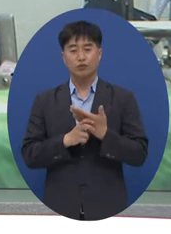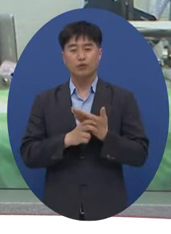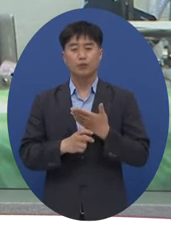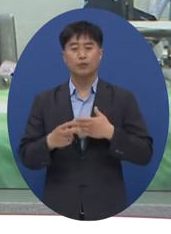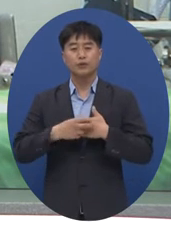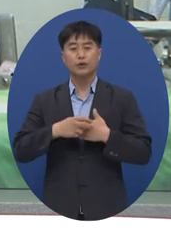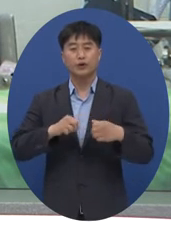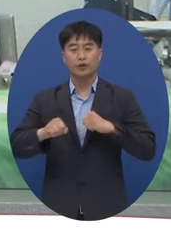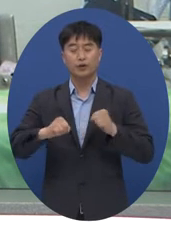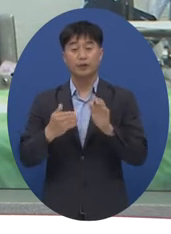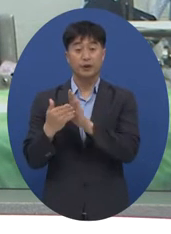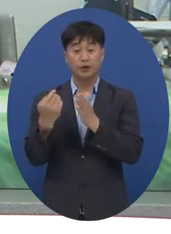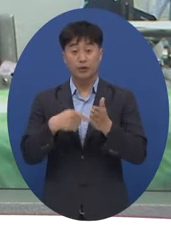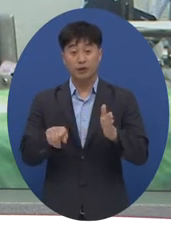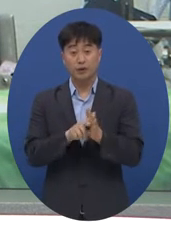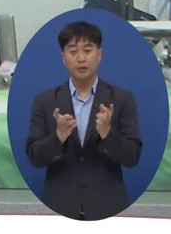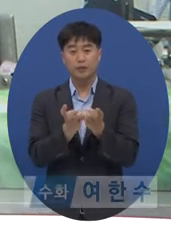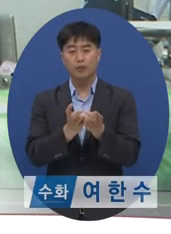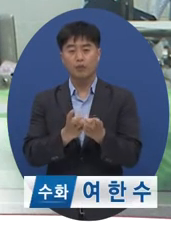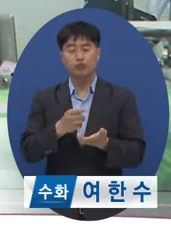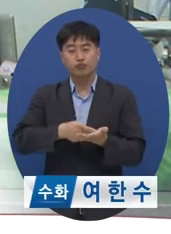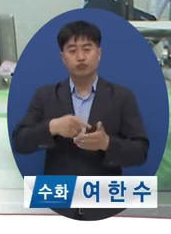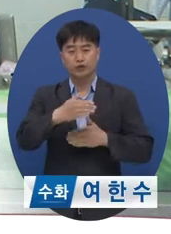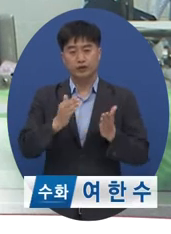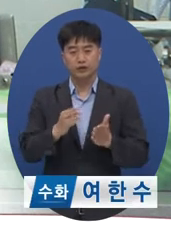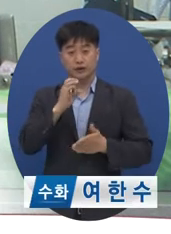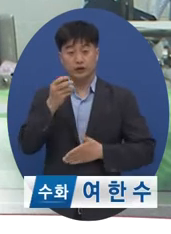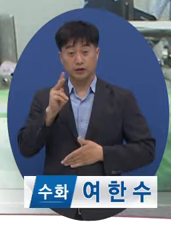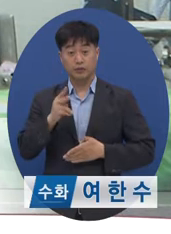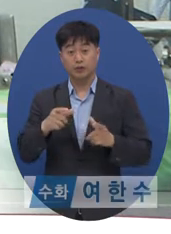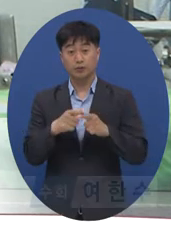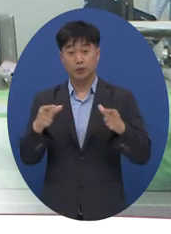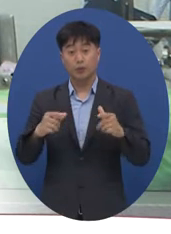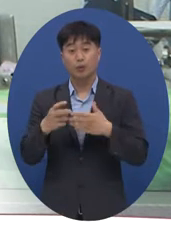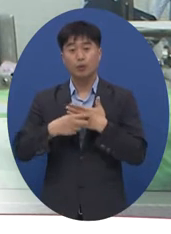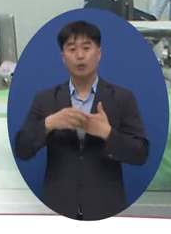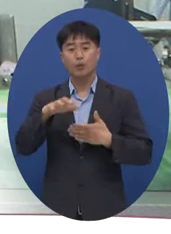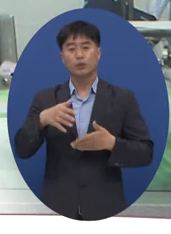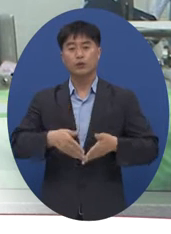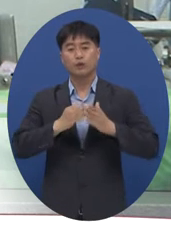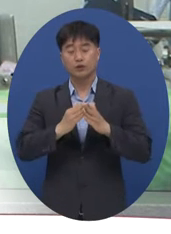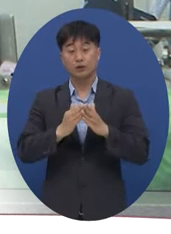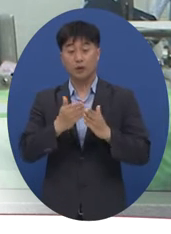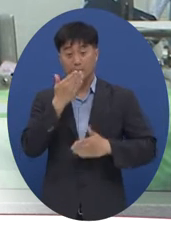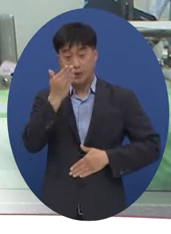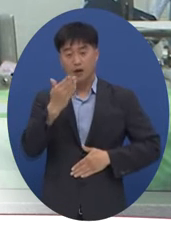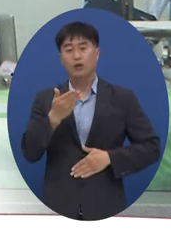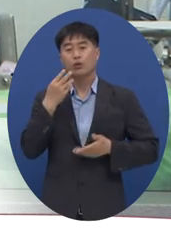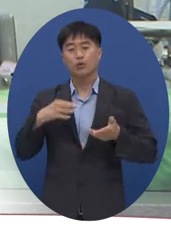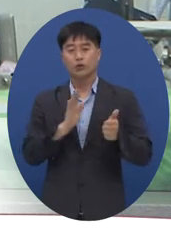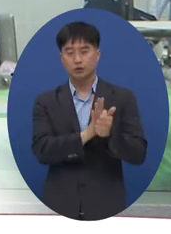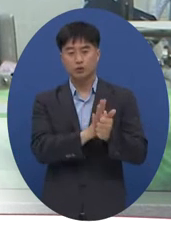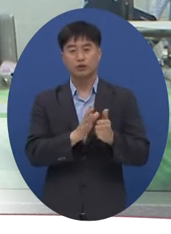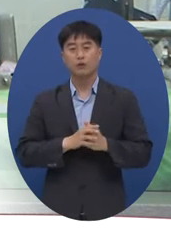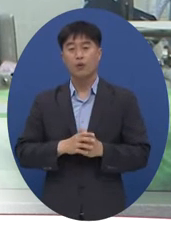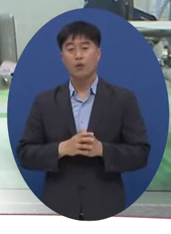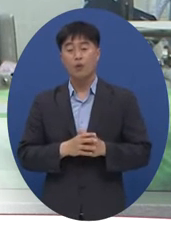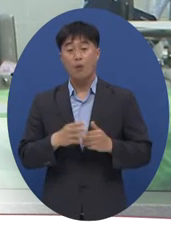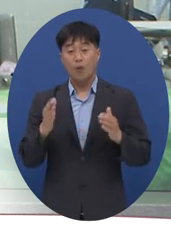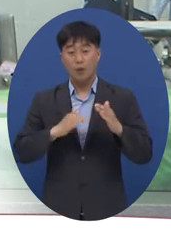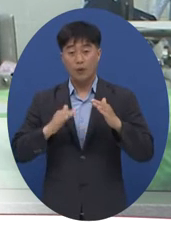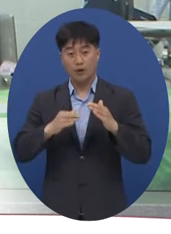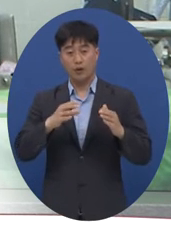불법 의료 행위를 막기 위한 예방책이죠. 수술실 CCTV가 민간 병원에 설치될 수 있게 경기도가 지원에 나섭니다. 홍보를